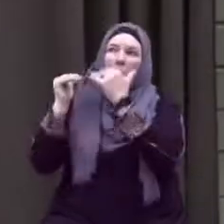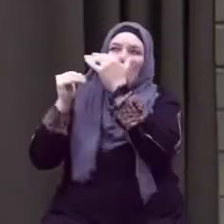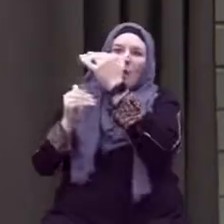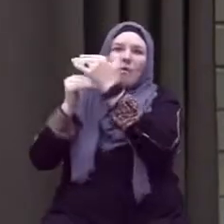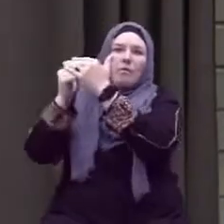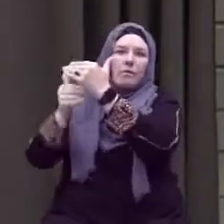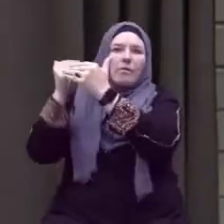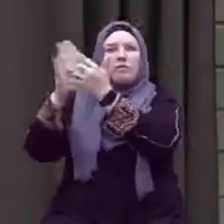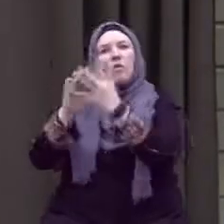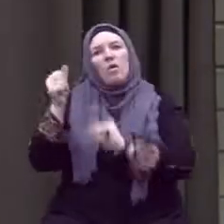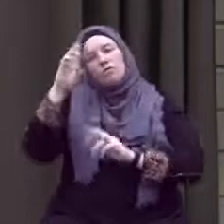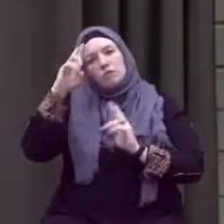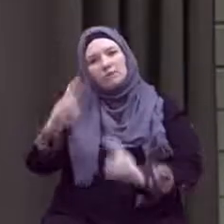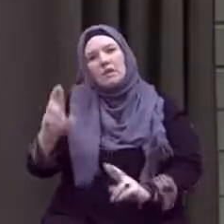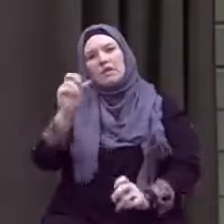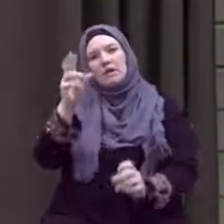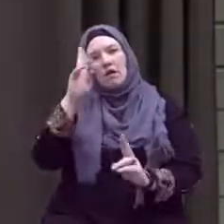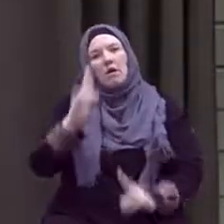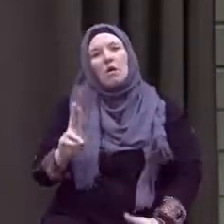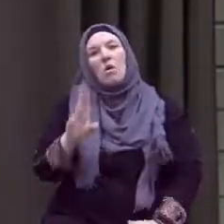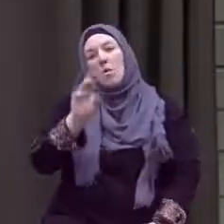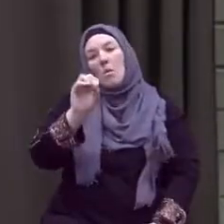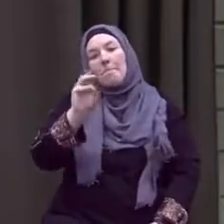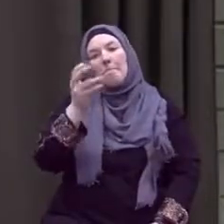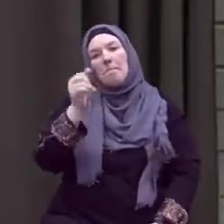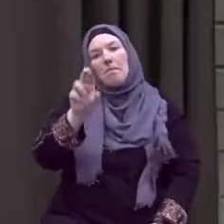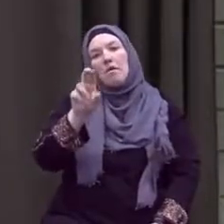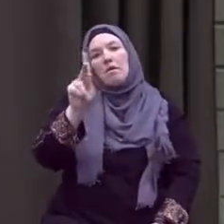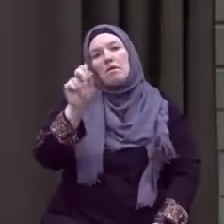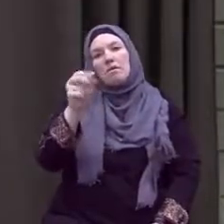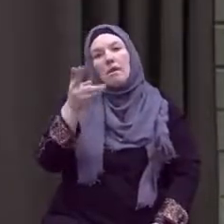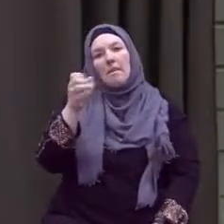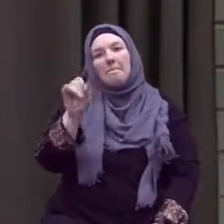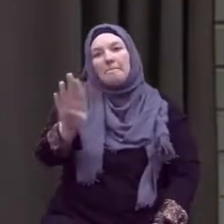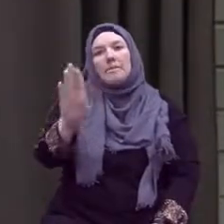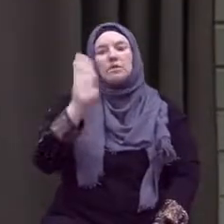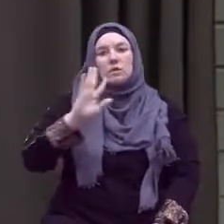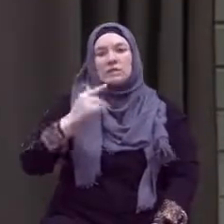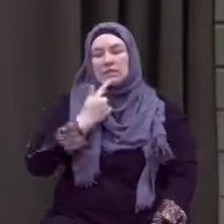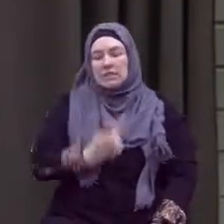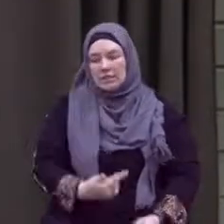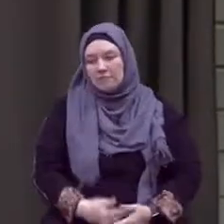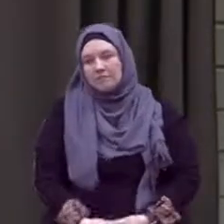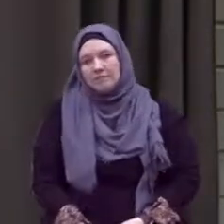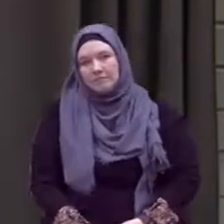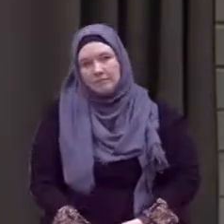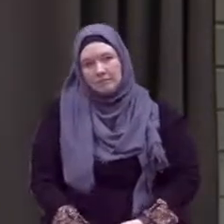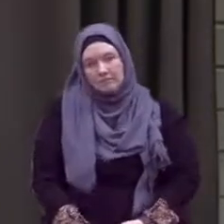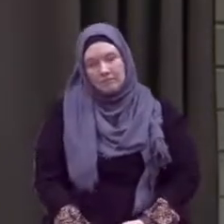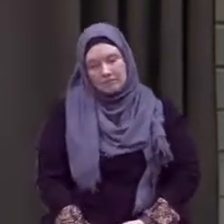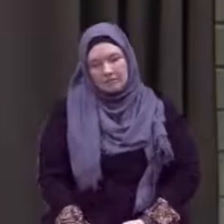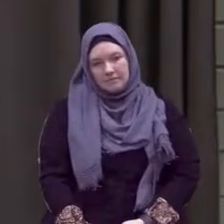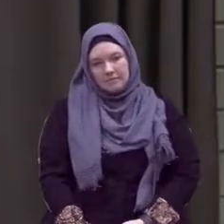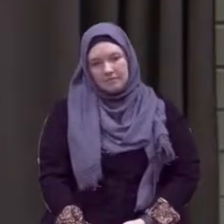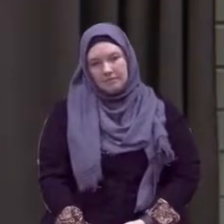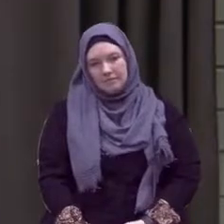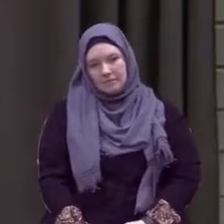honor. Umar ibn Khattab used to say, نَحْنُ قَوْمٌ أَعَزَّنَ اللَّهُ